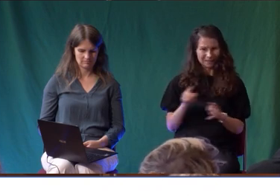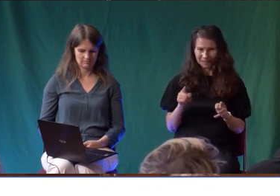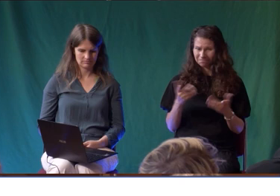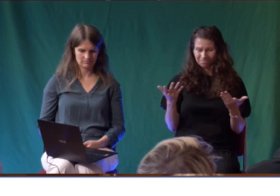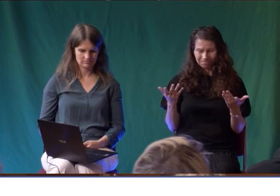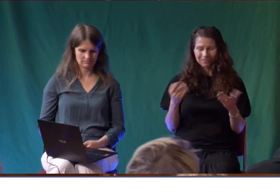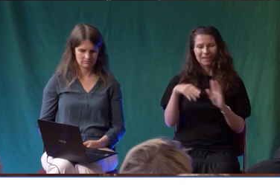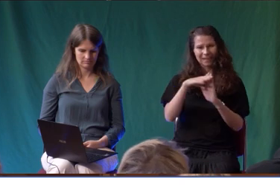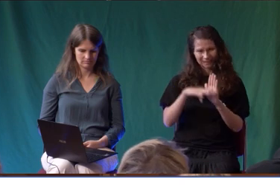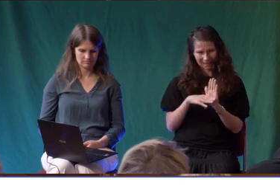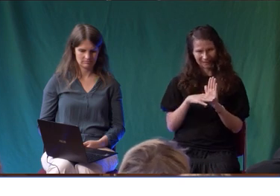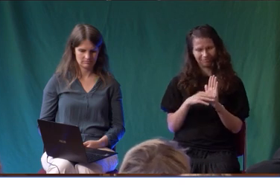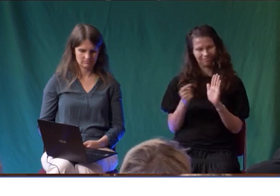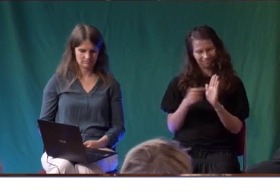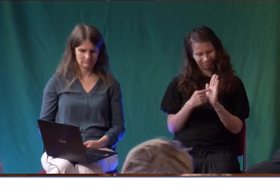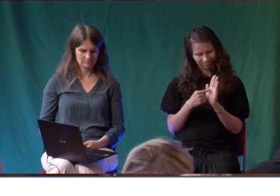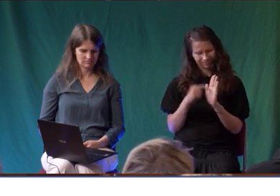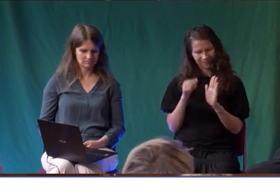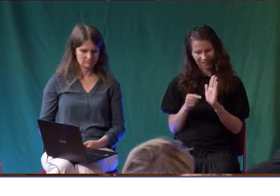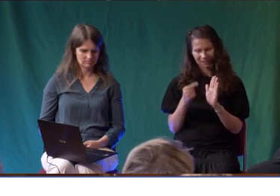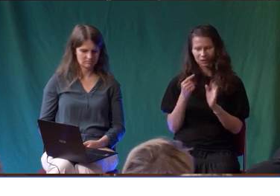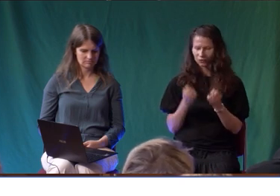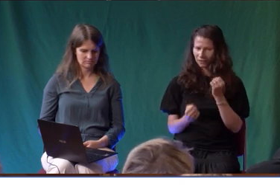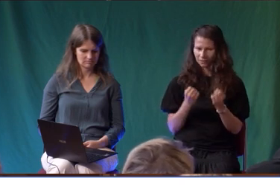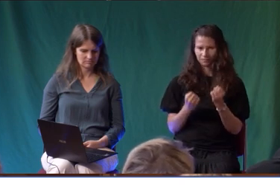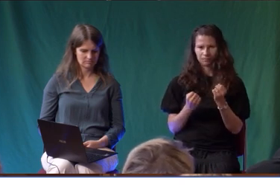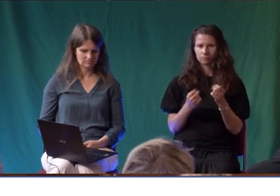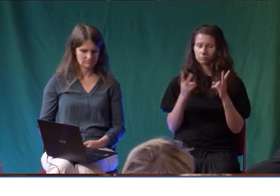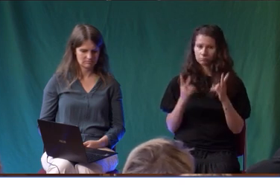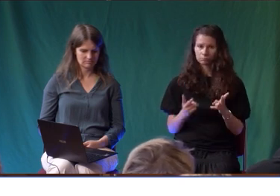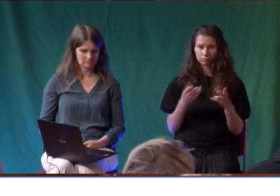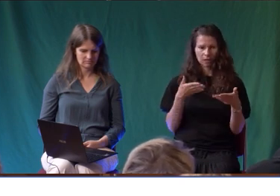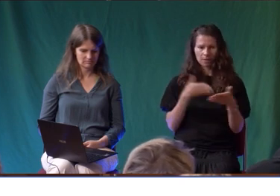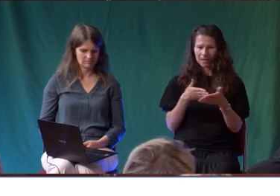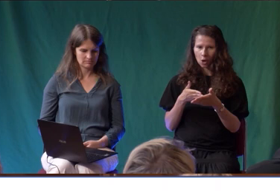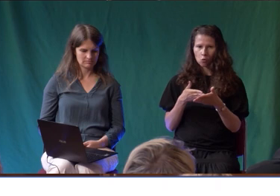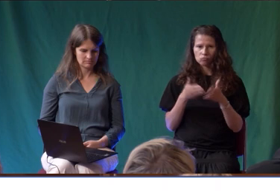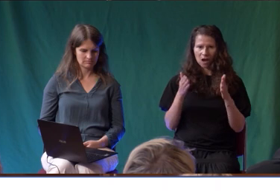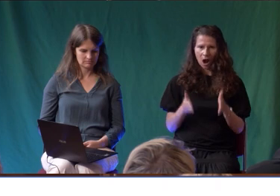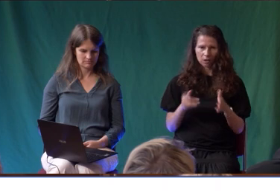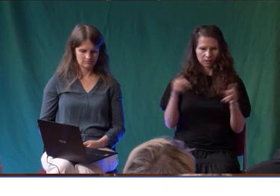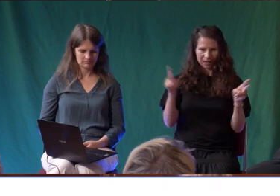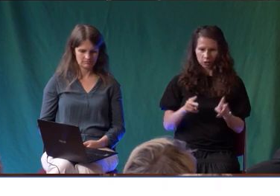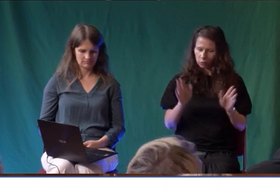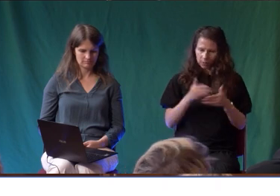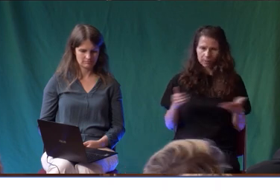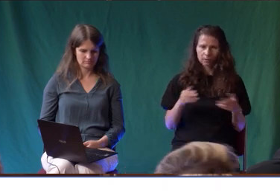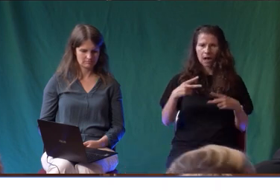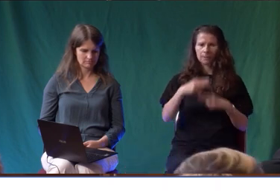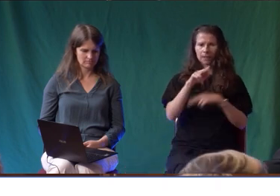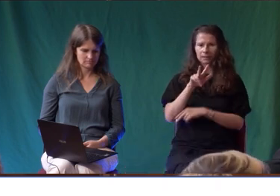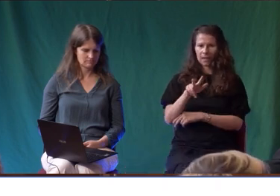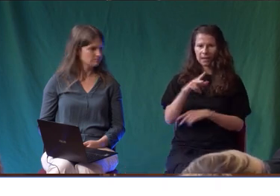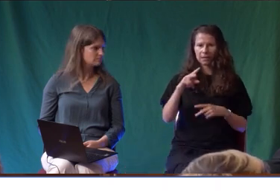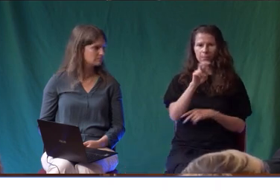bringe ich es hier noch mal es gibt hier keine Einschränkung zur Behinderungsart im Absatz 3 des Paragraph